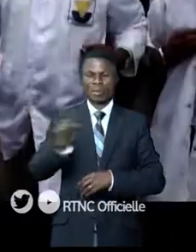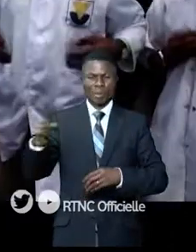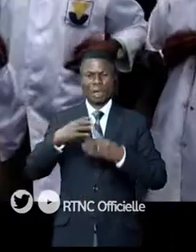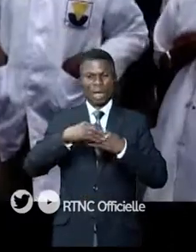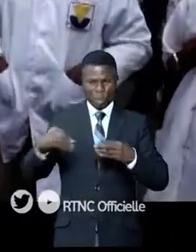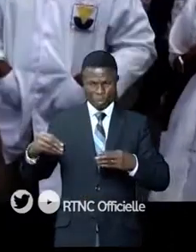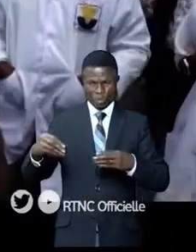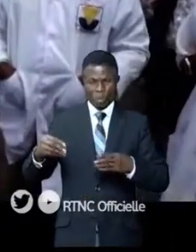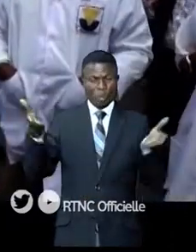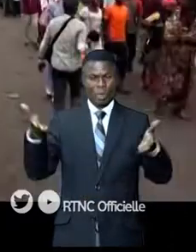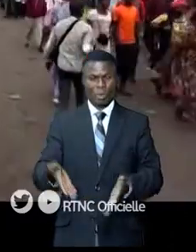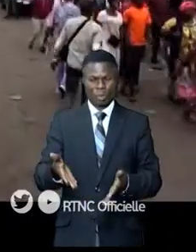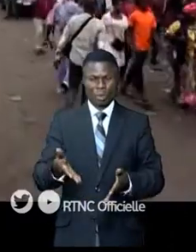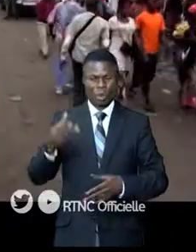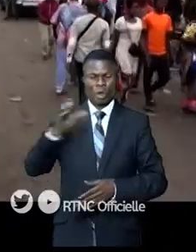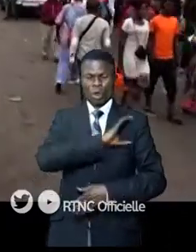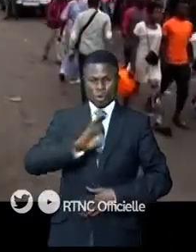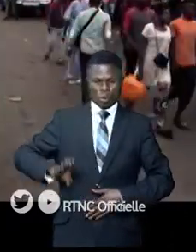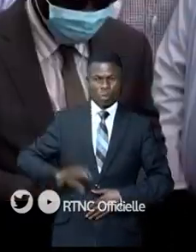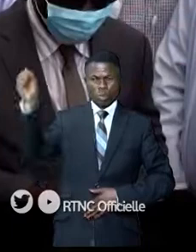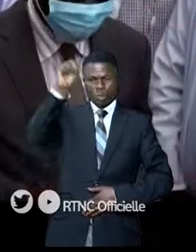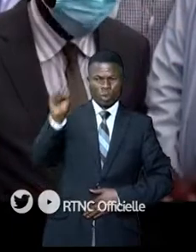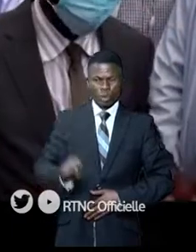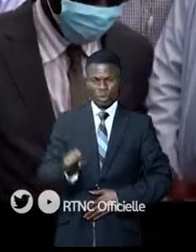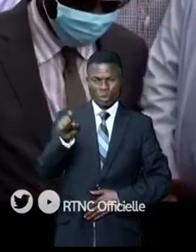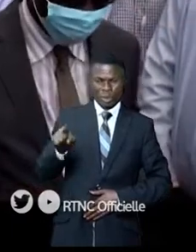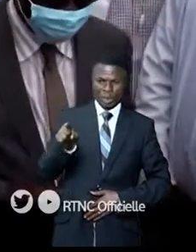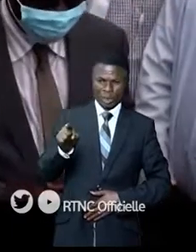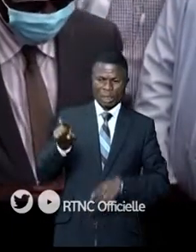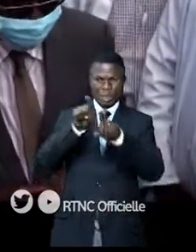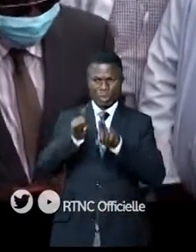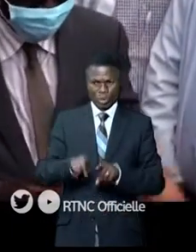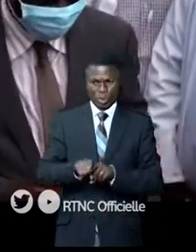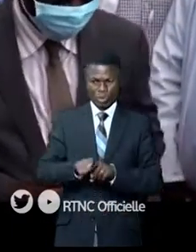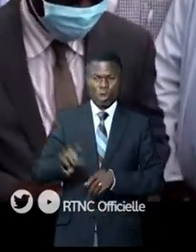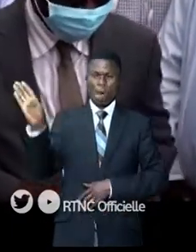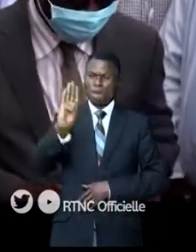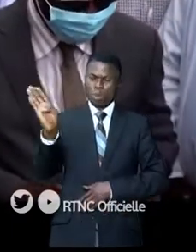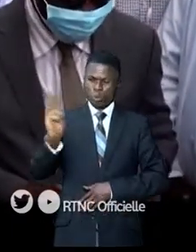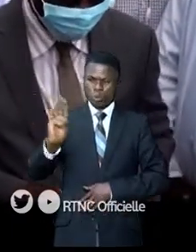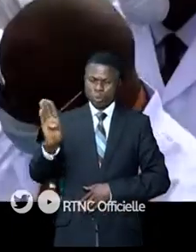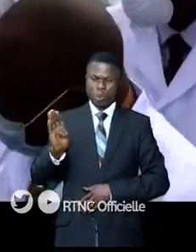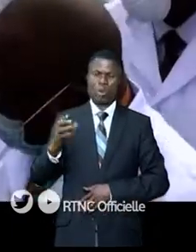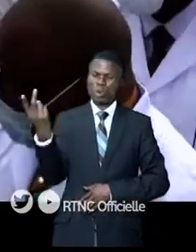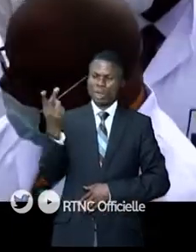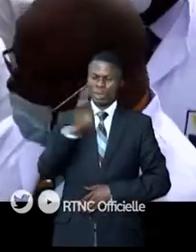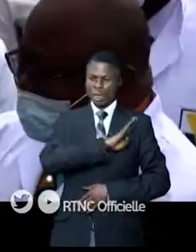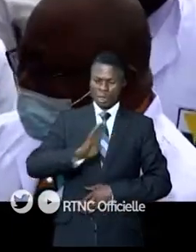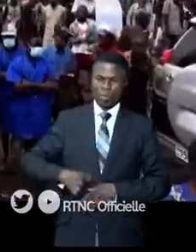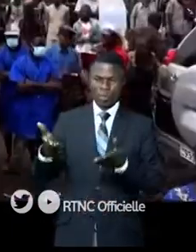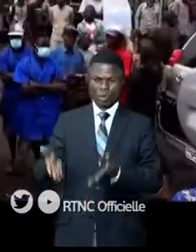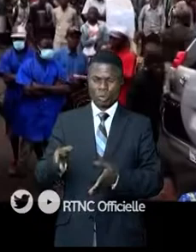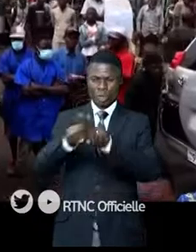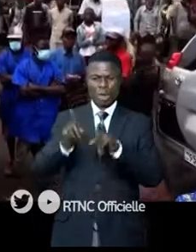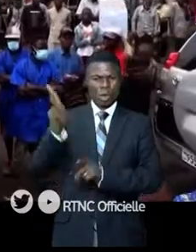$1,850,000 américains. C'était en présence des bourgmestres de Selembao, Augustin Mankesi, et de Bumbu Alidor Chibanda, ainsi que de